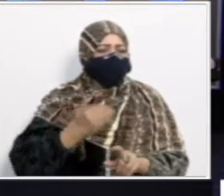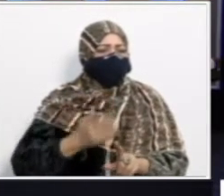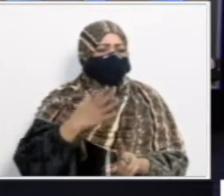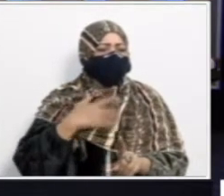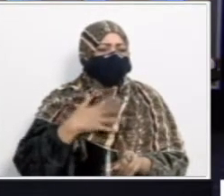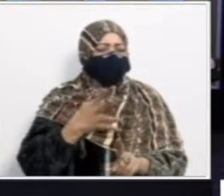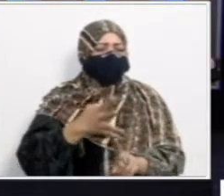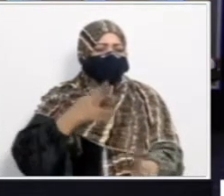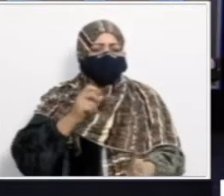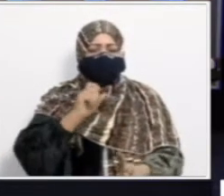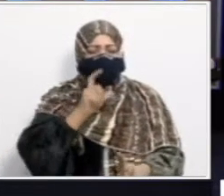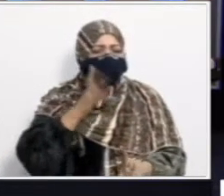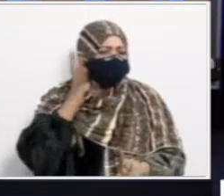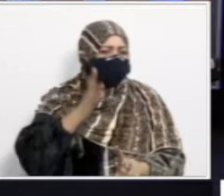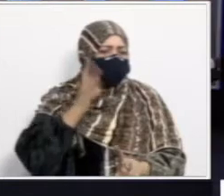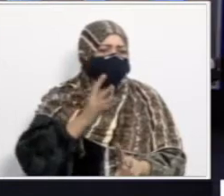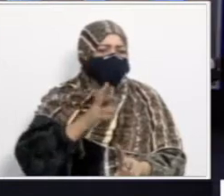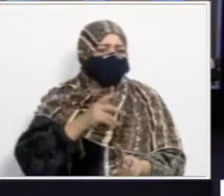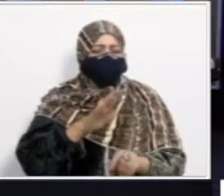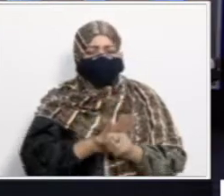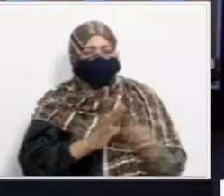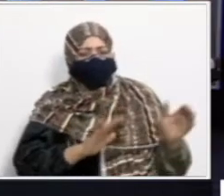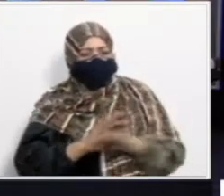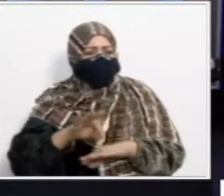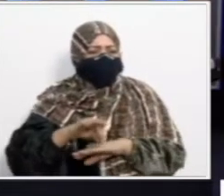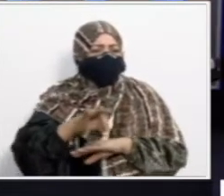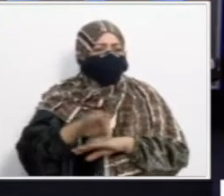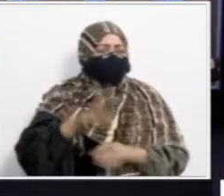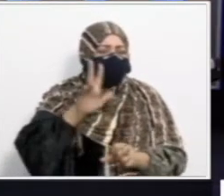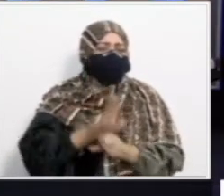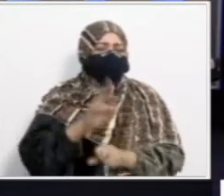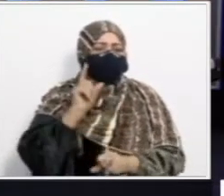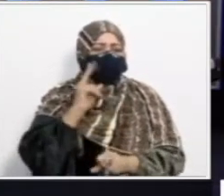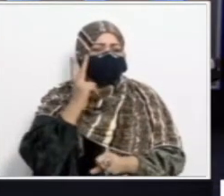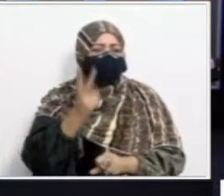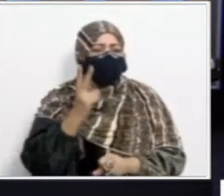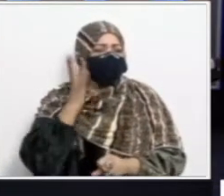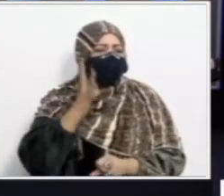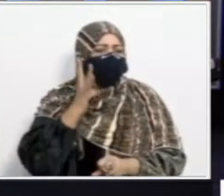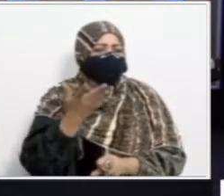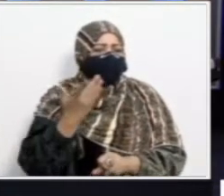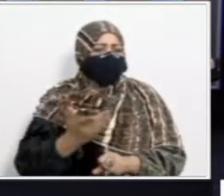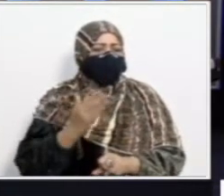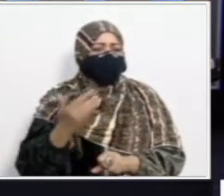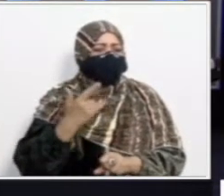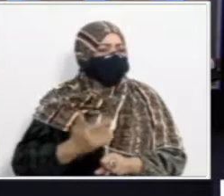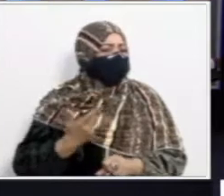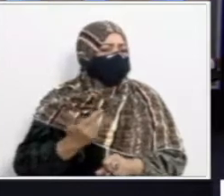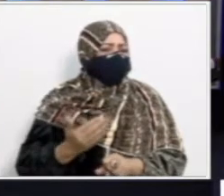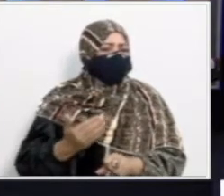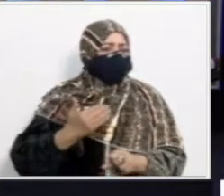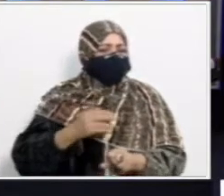قال شنو ما يجهرش بهن. قال الجهر بهن حديث ضعيف قال في الخطبه، قال الجهر